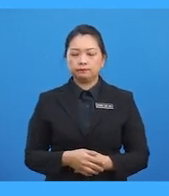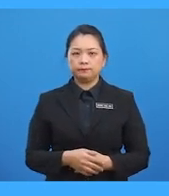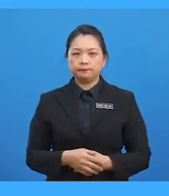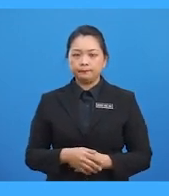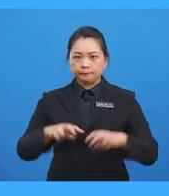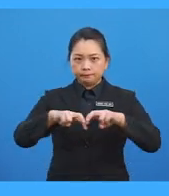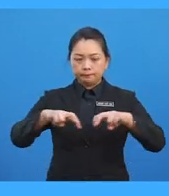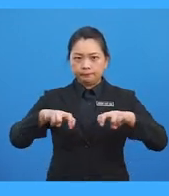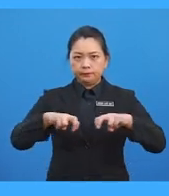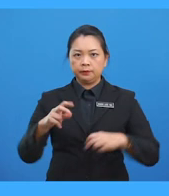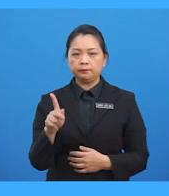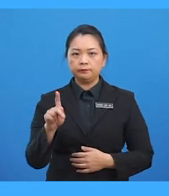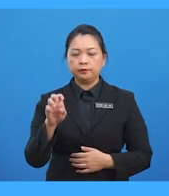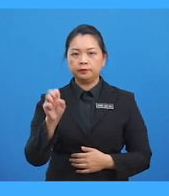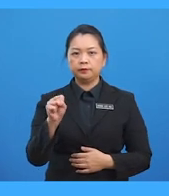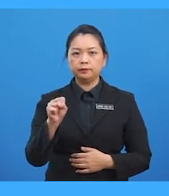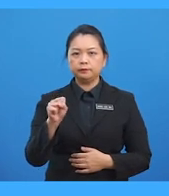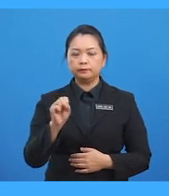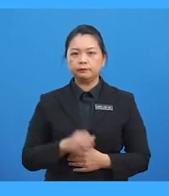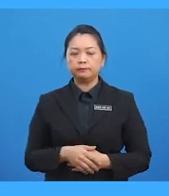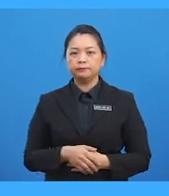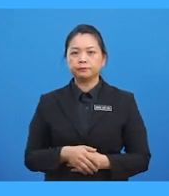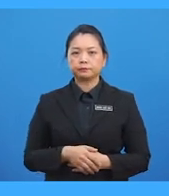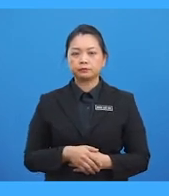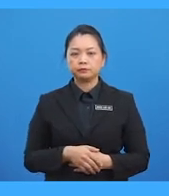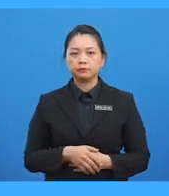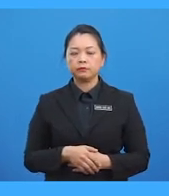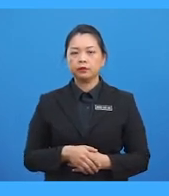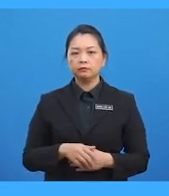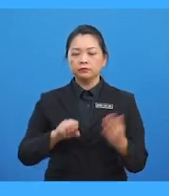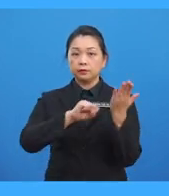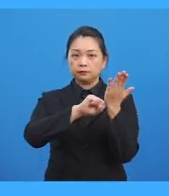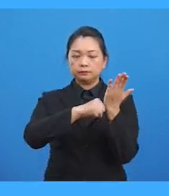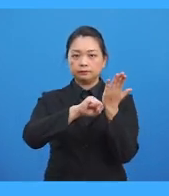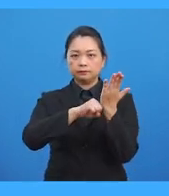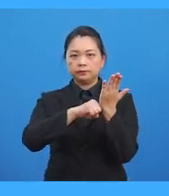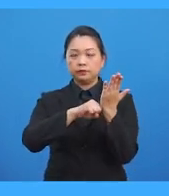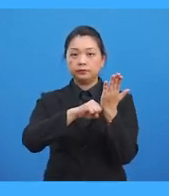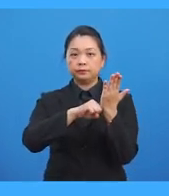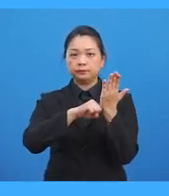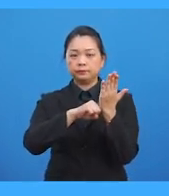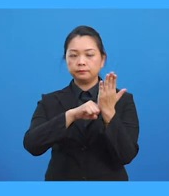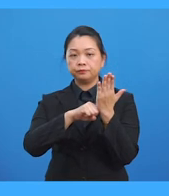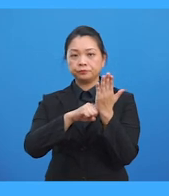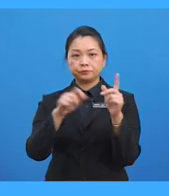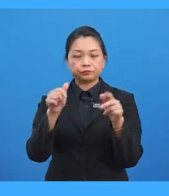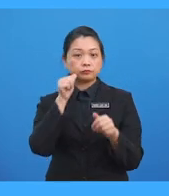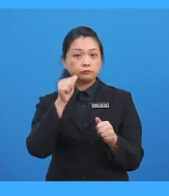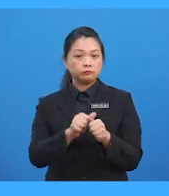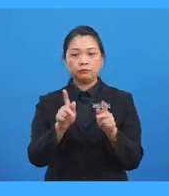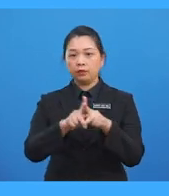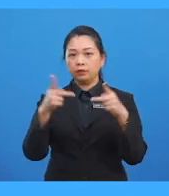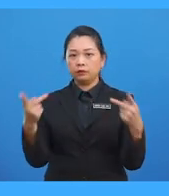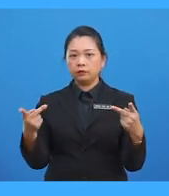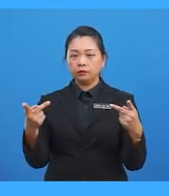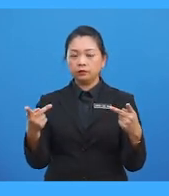Kajian kes, isu pengklonan tudung. Sumber, Keratan Akhbar Sinar Harian bertarikh 9 Jun